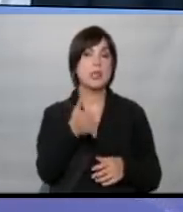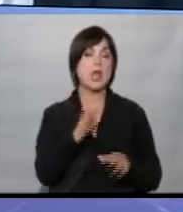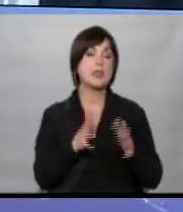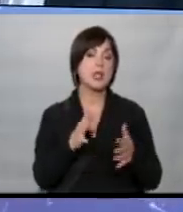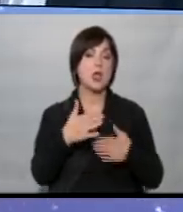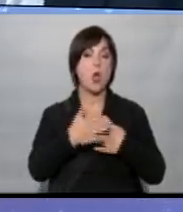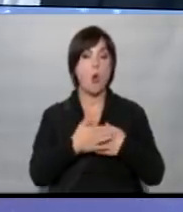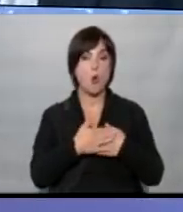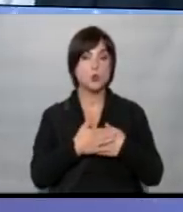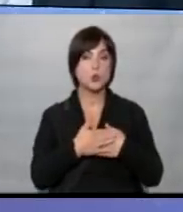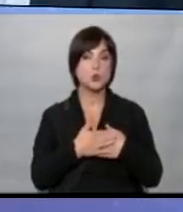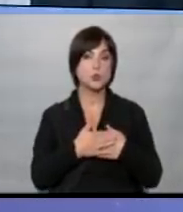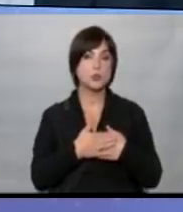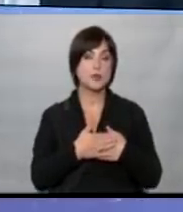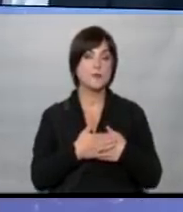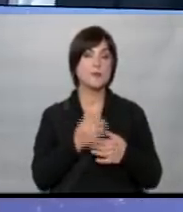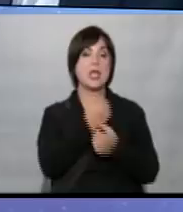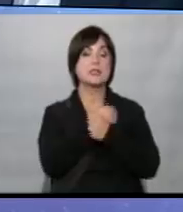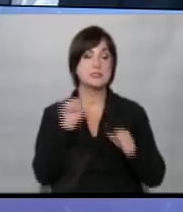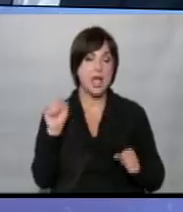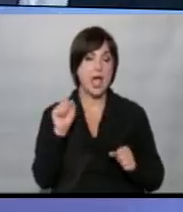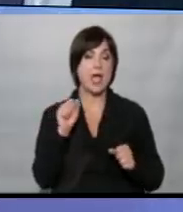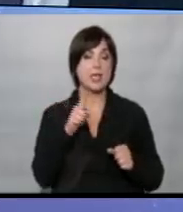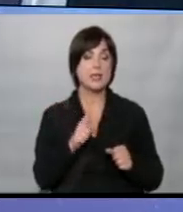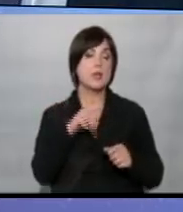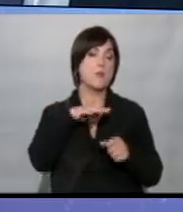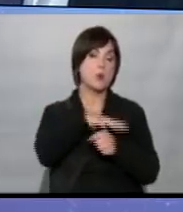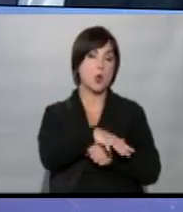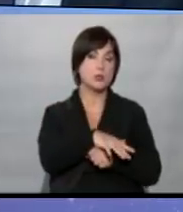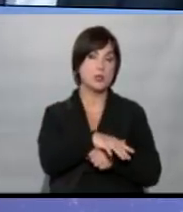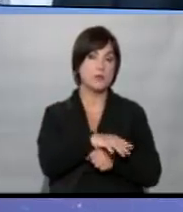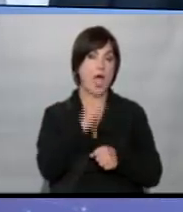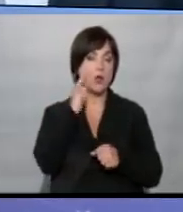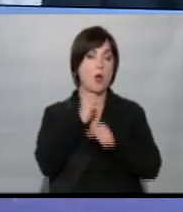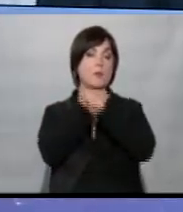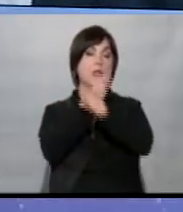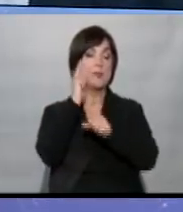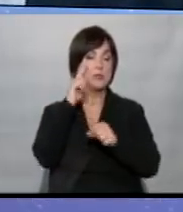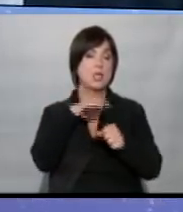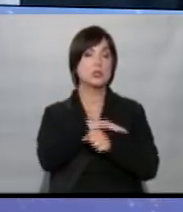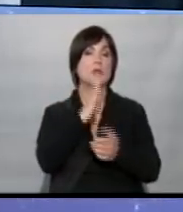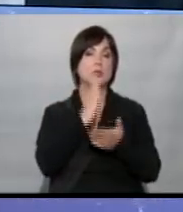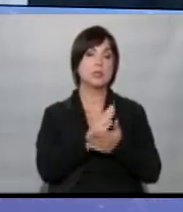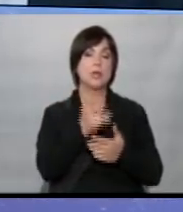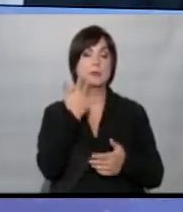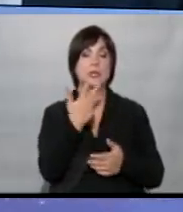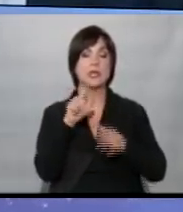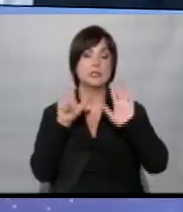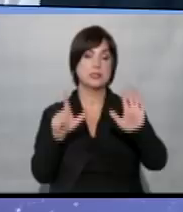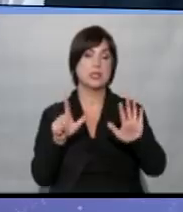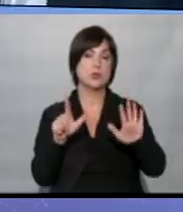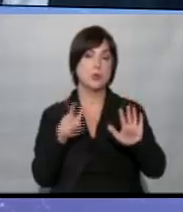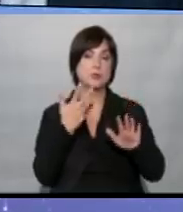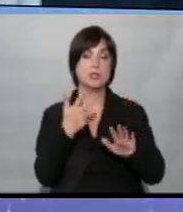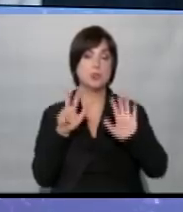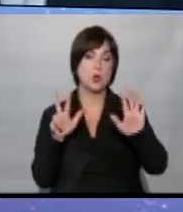некаде односот помеѓу за и против, ако бойкотирам ги сметаме за против, ќе беше 37,8